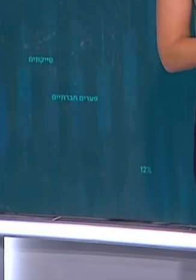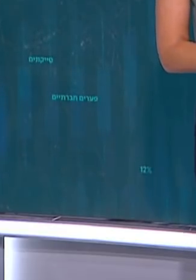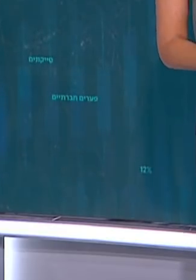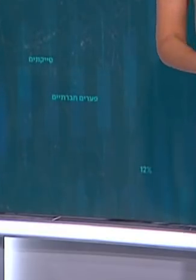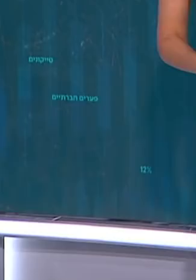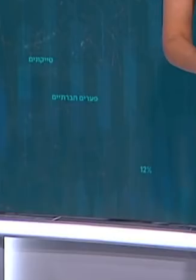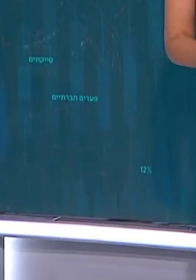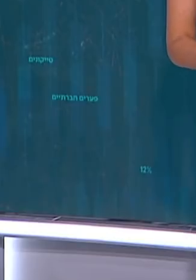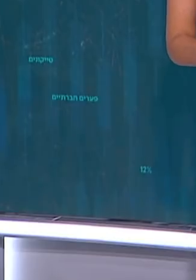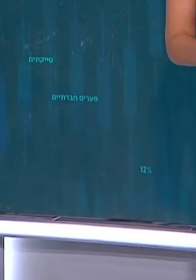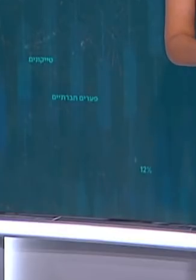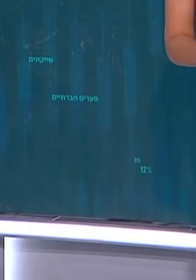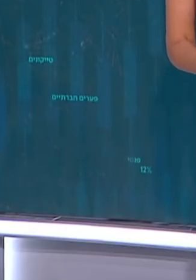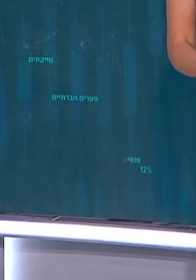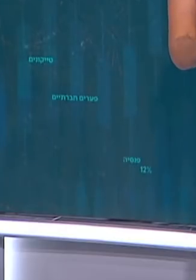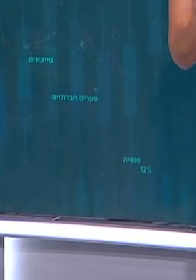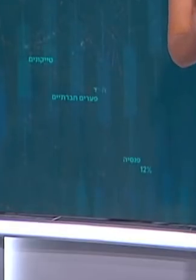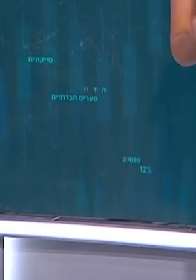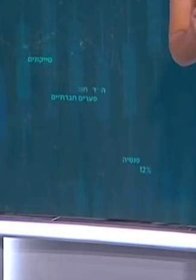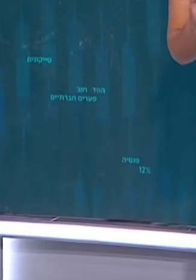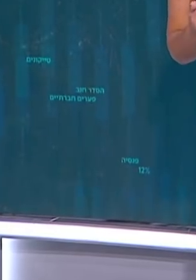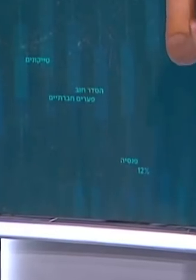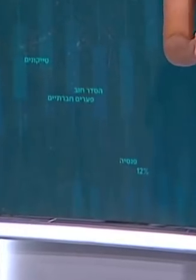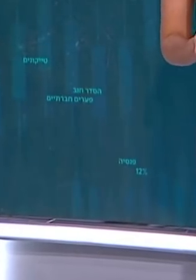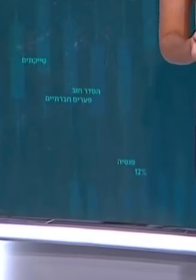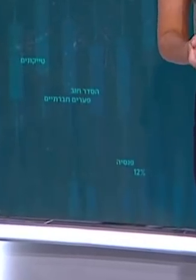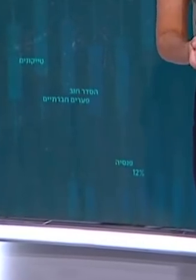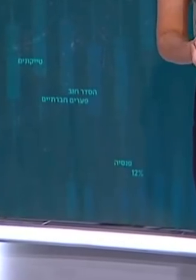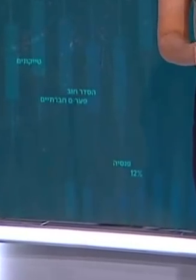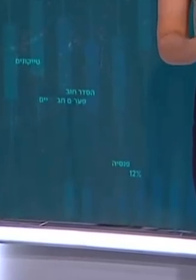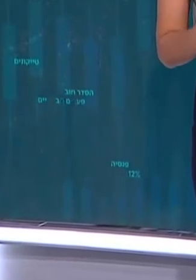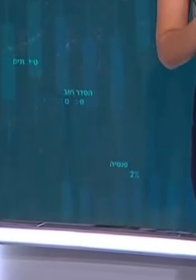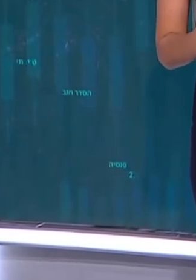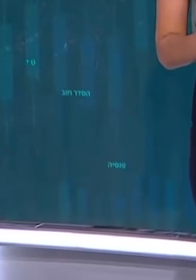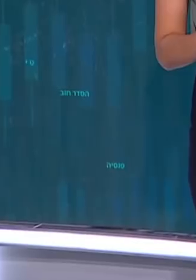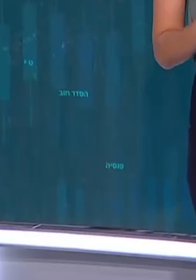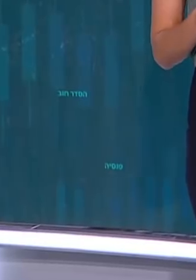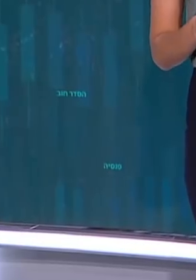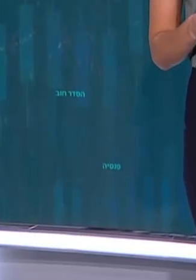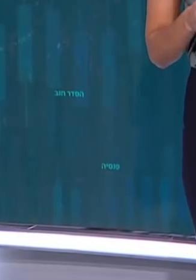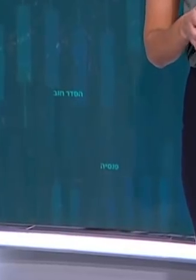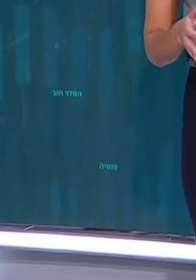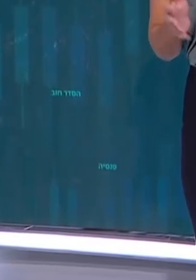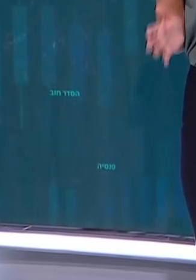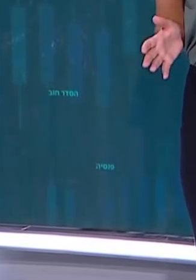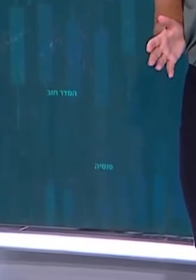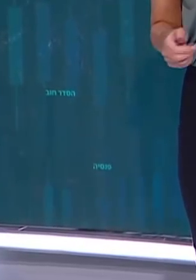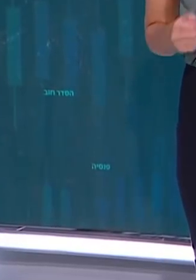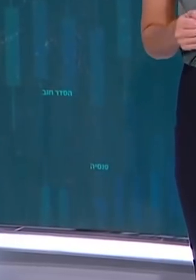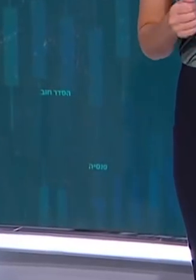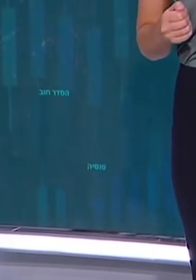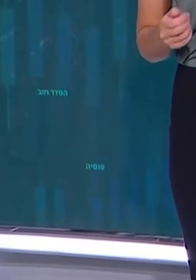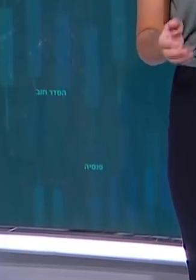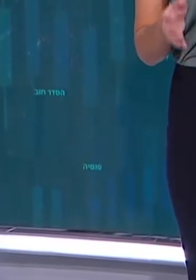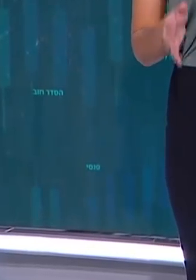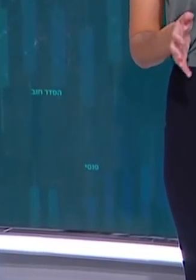כן, שמעתם, שר השיכון החדש שלנו אומר, עליות המחירים שראינו אתמול, זינוק של 1% בכל הארץ, כמעט 6% ב-12